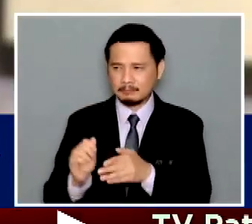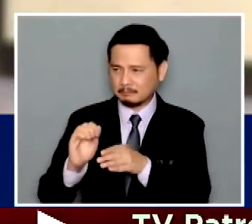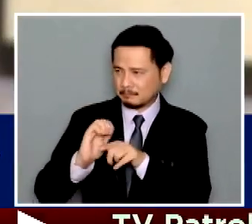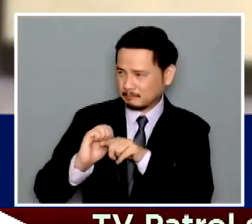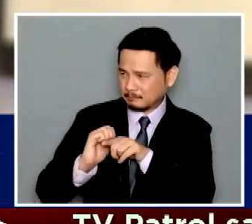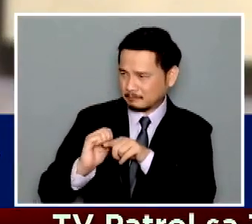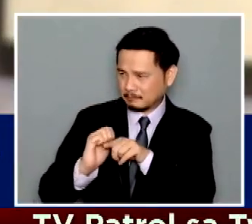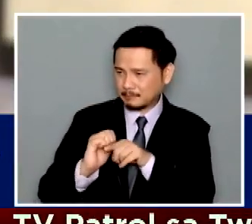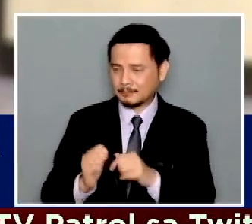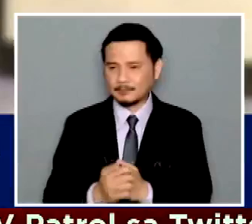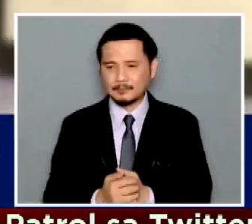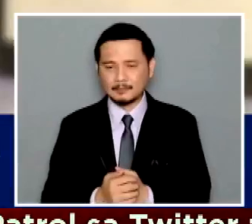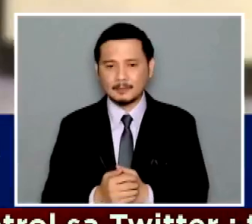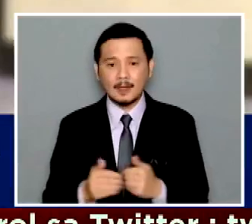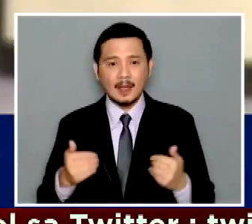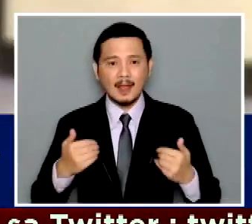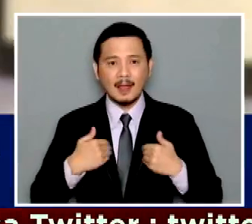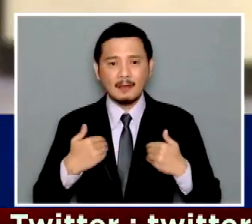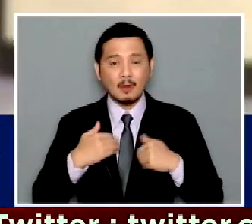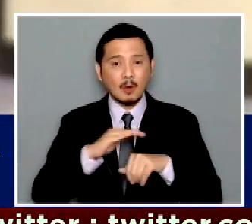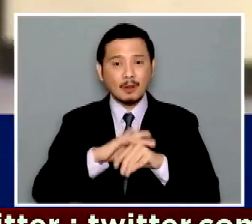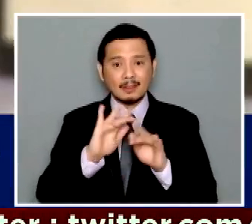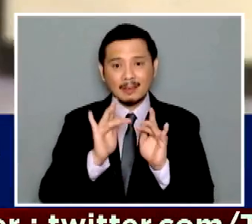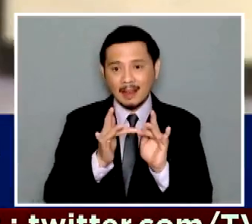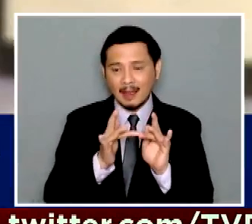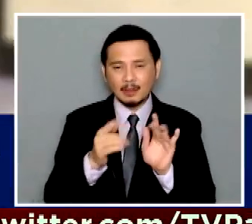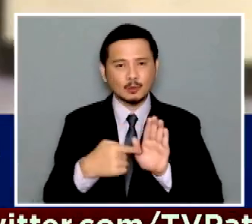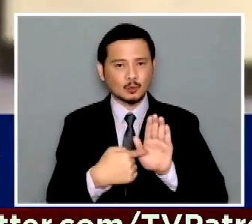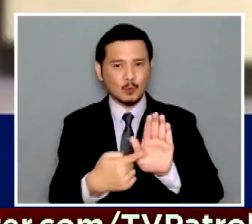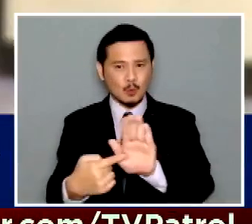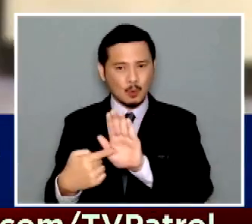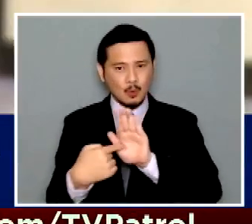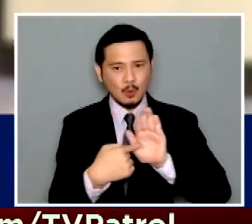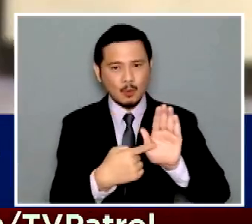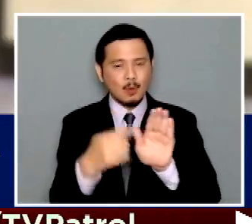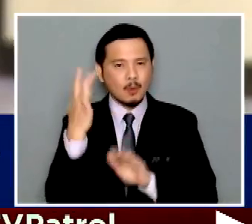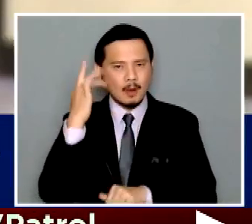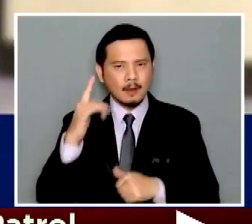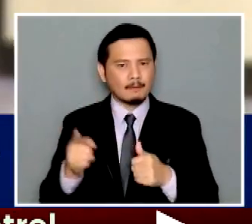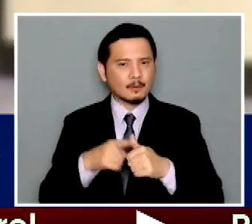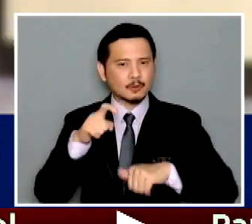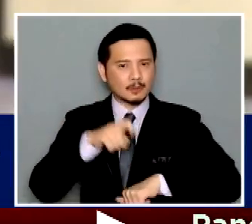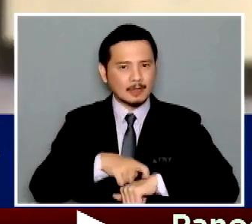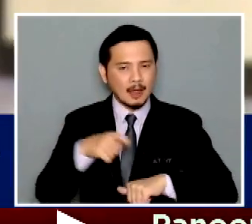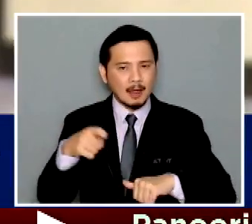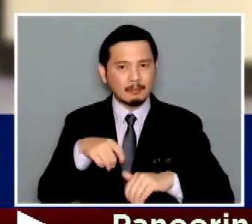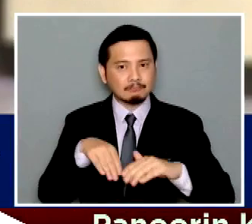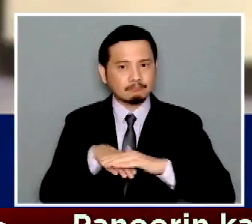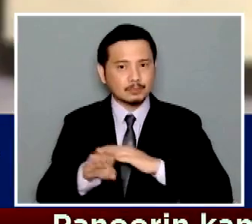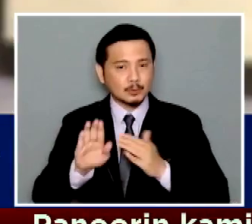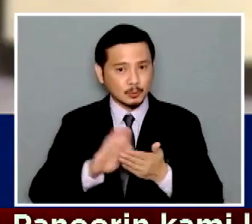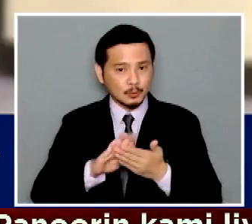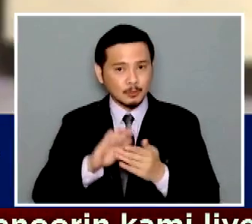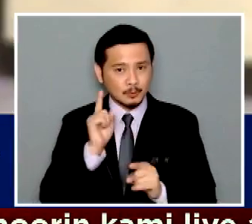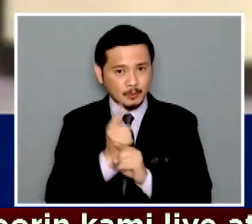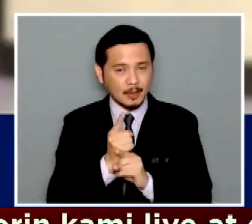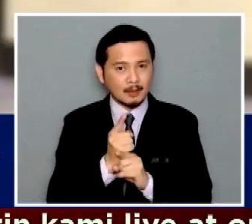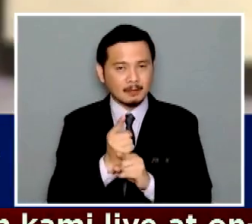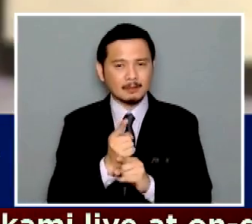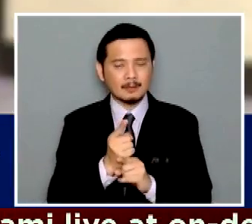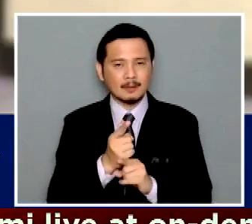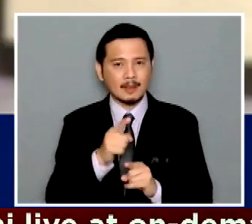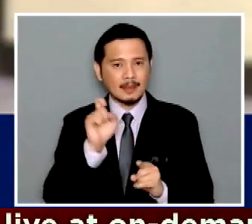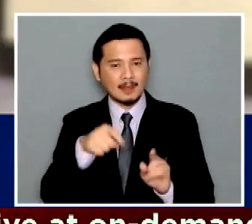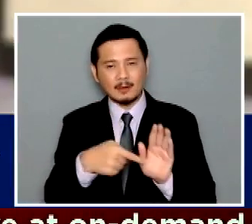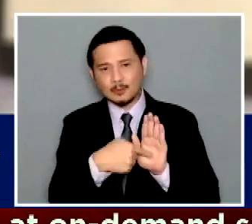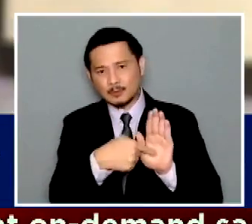ng virtual tour kasi syempre parang first time nilang papasok, no? So makikita doon sa virtual tour kung